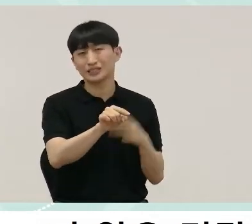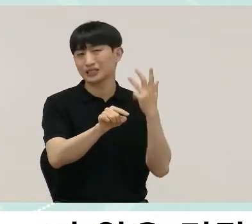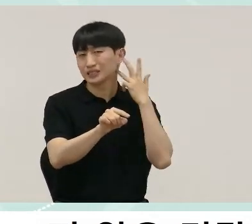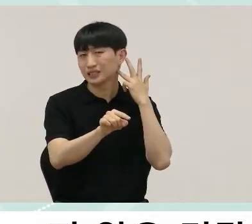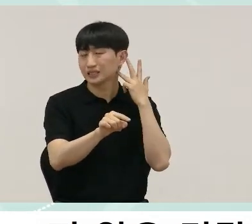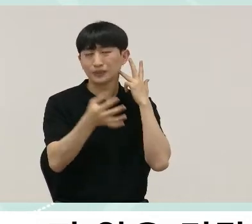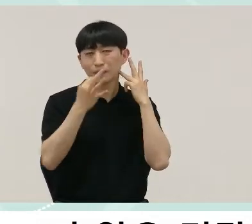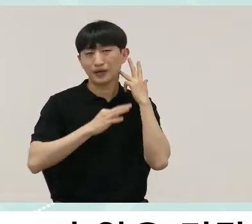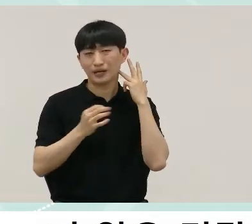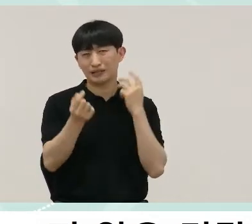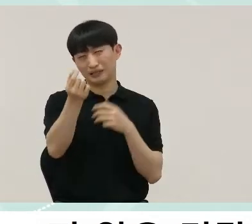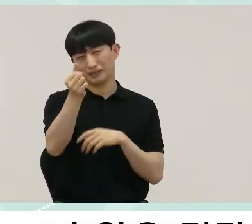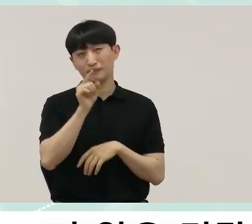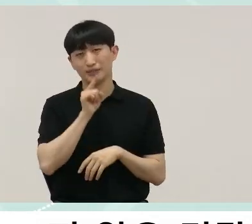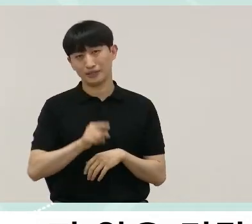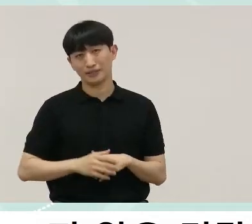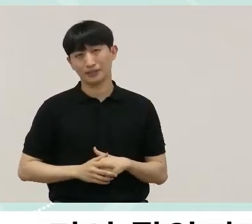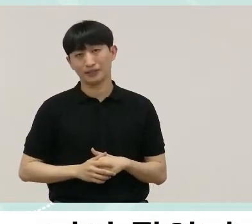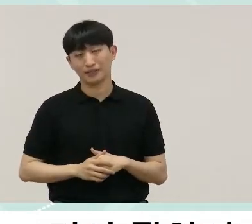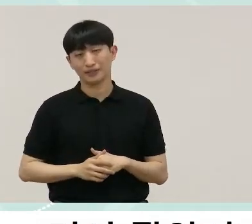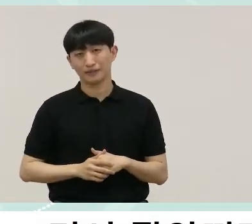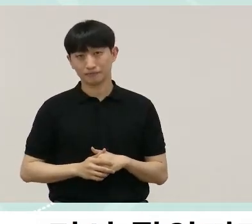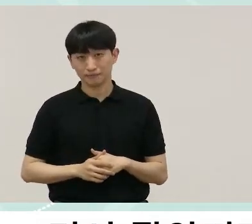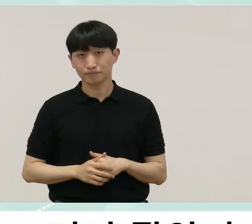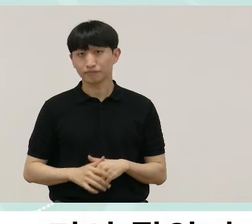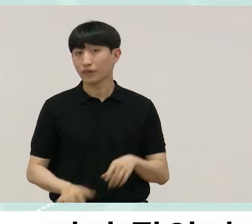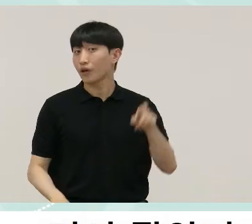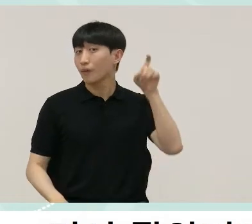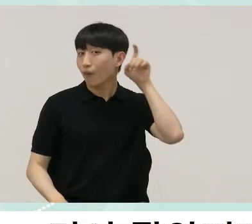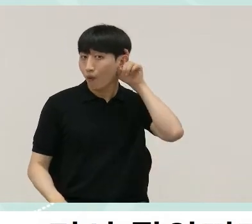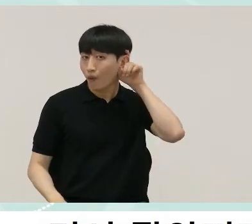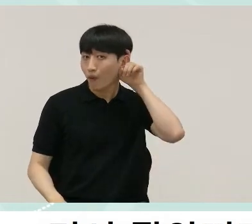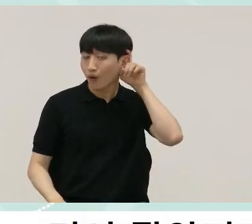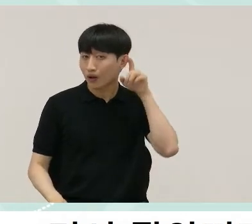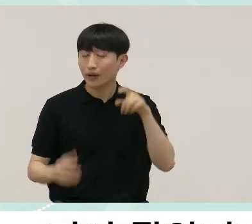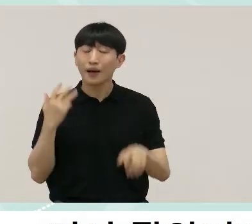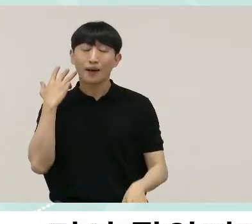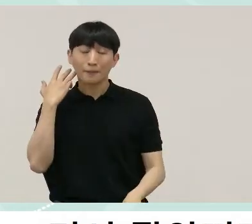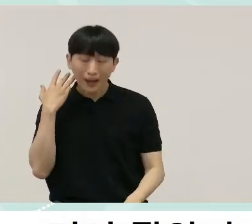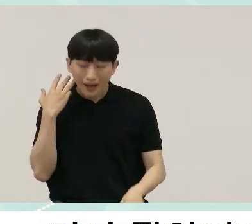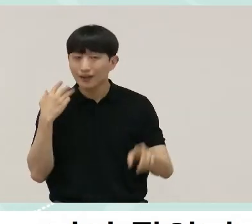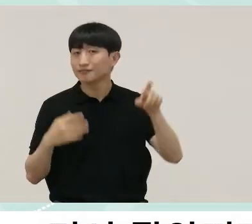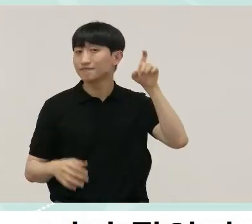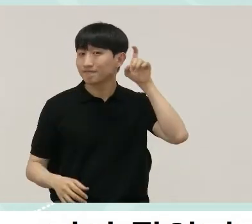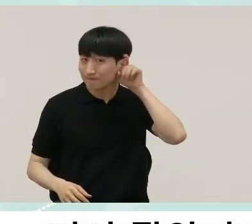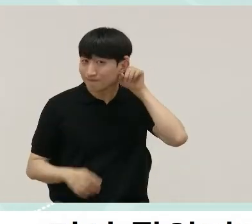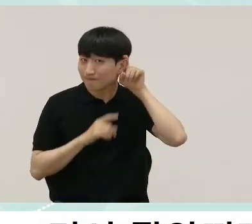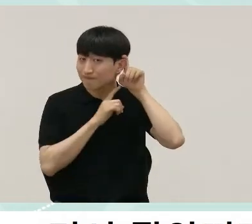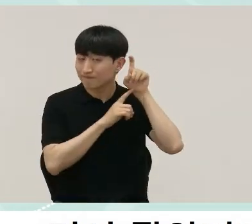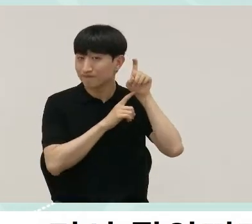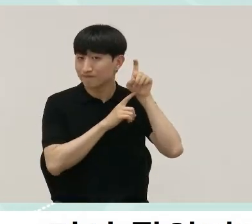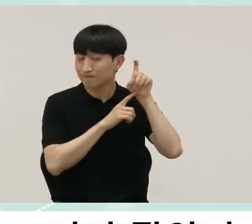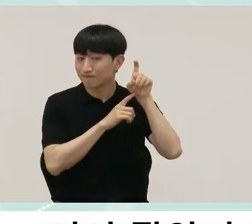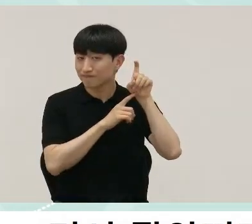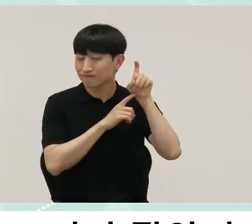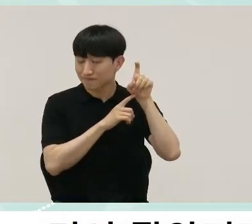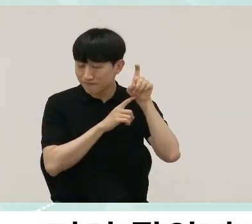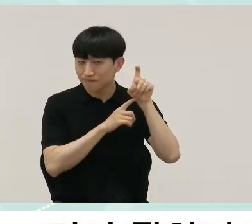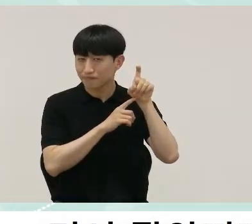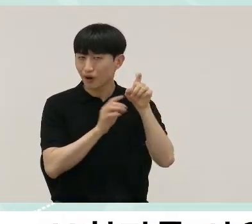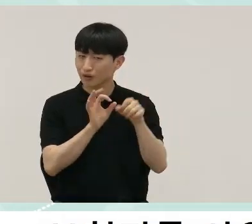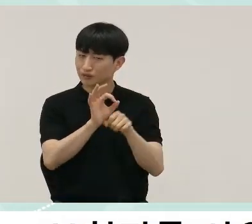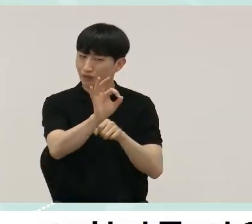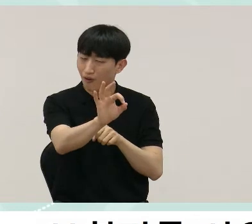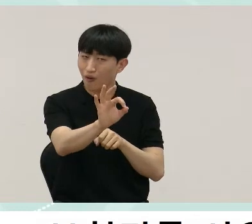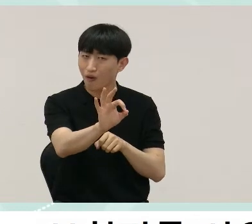그런데 보청기를 사용한 그룹에서 그러니까 수술이 10년 뒤에 한 그룹에서